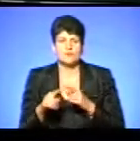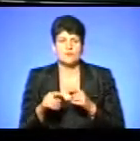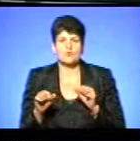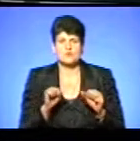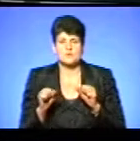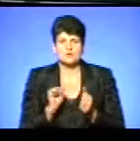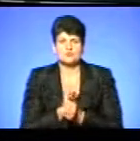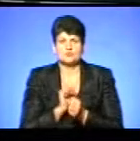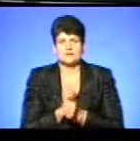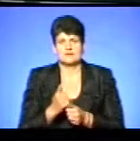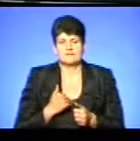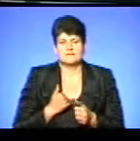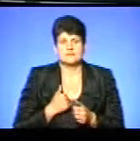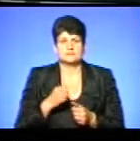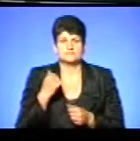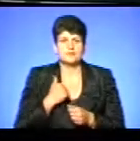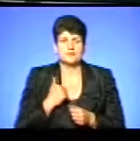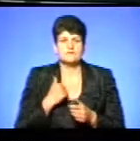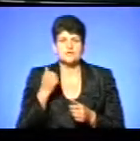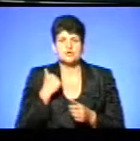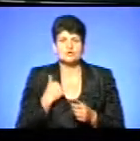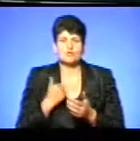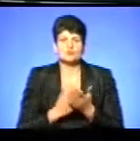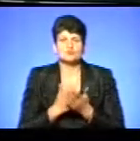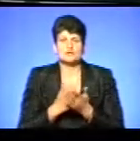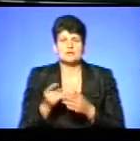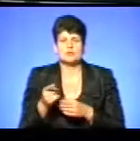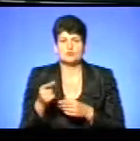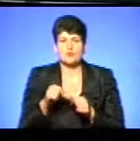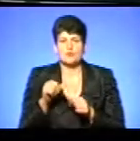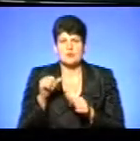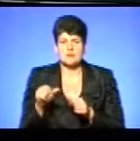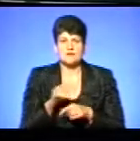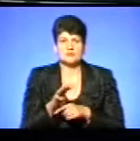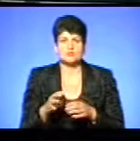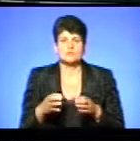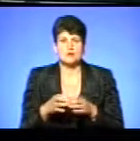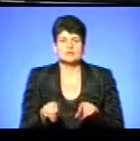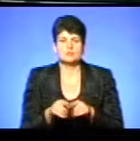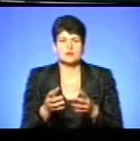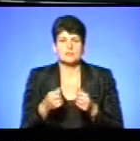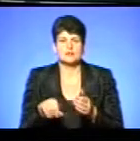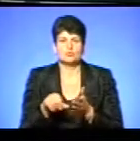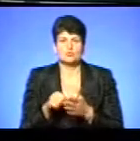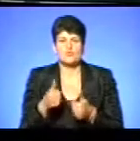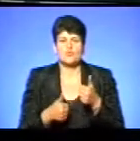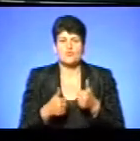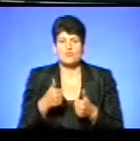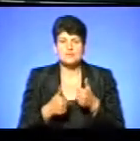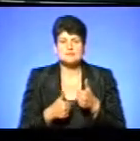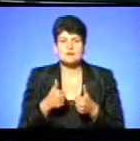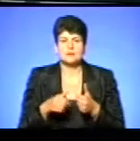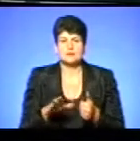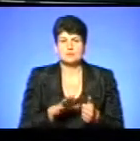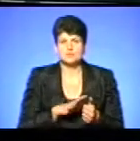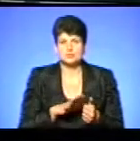військ Збройних сил України. Військовослужбовці Тернопільської окремої артилерійської бригади також приймали участь у конкурсі. Змагання